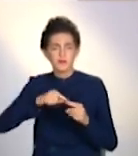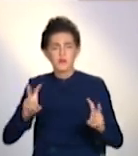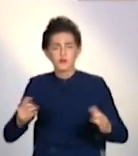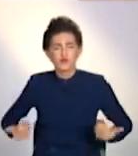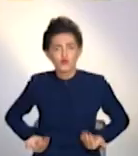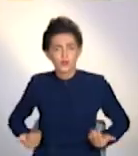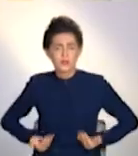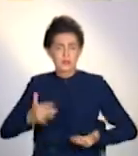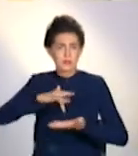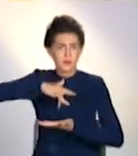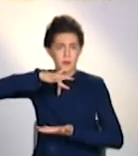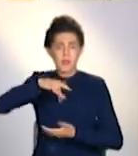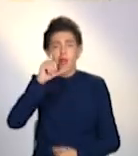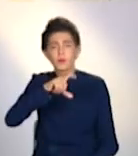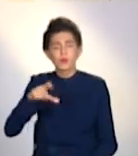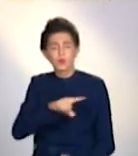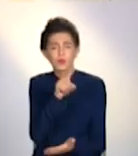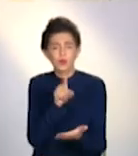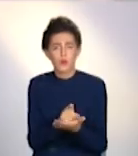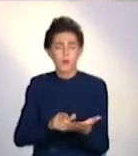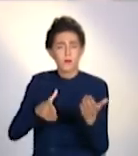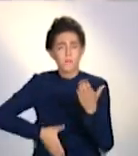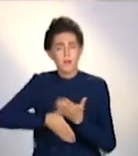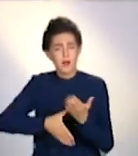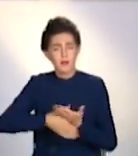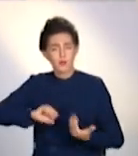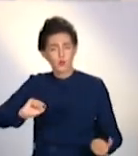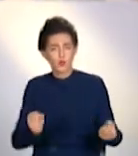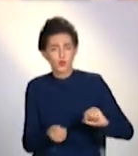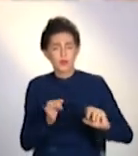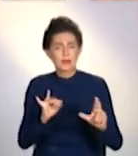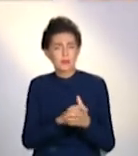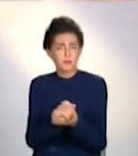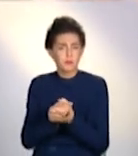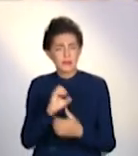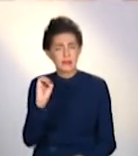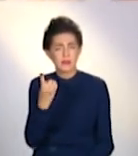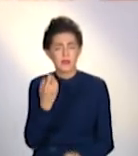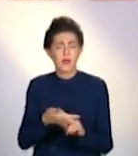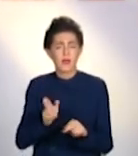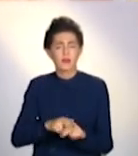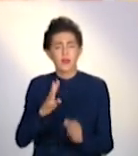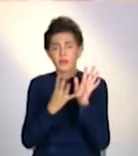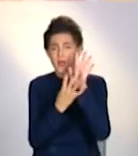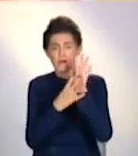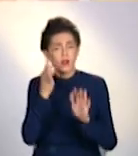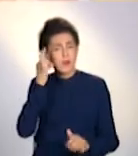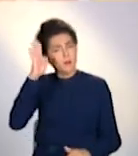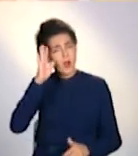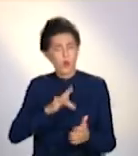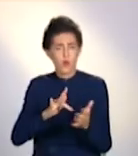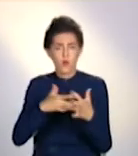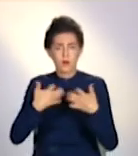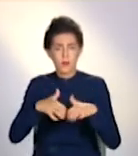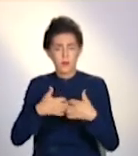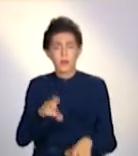жизнь концентрируется. Люди повинні допомагати один одному і триматися разом. Про це малюнок 9-річного хлопчика із Краматорська. А